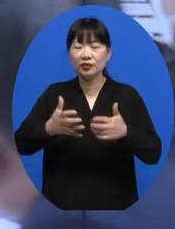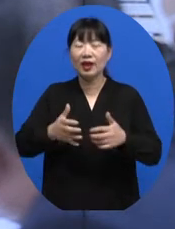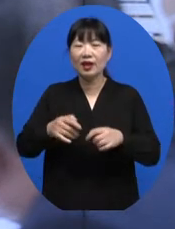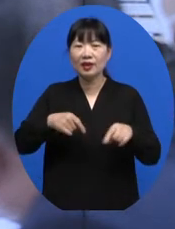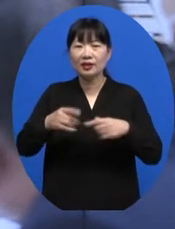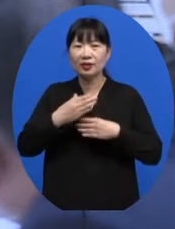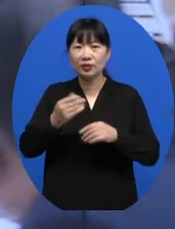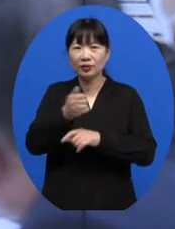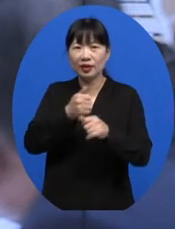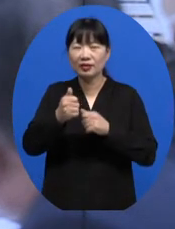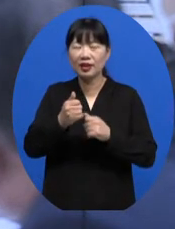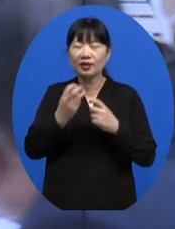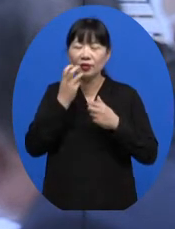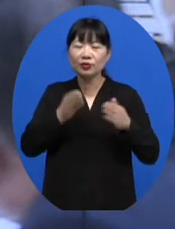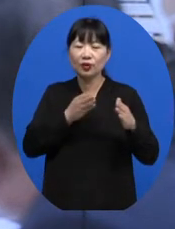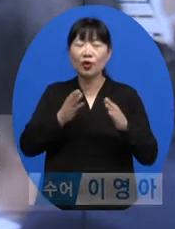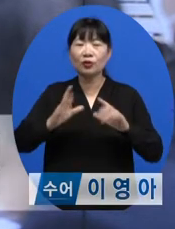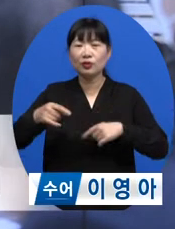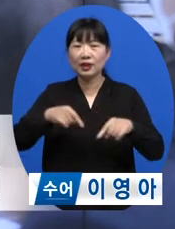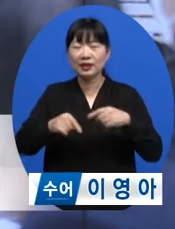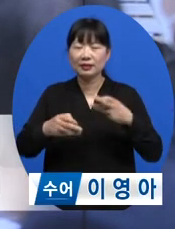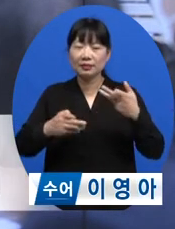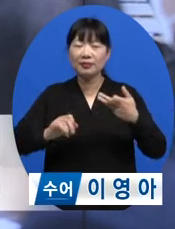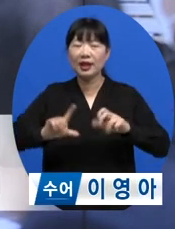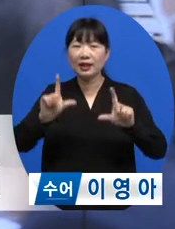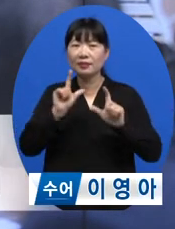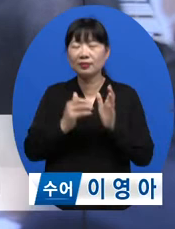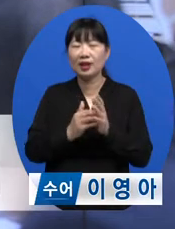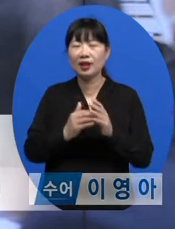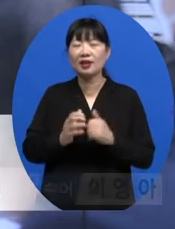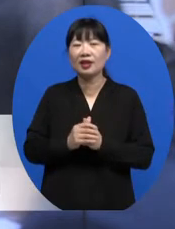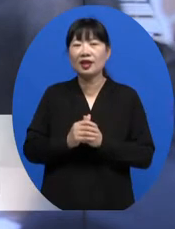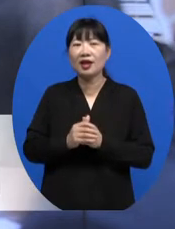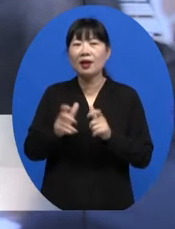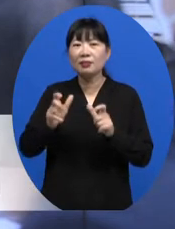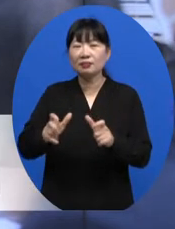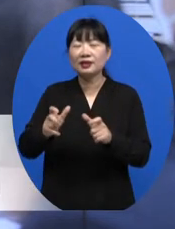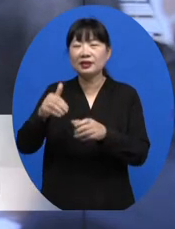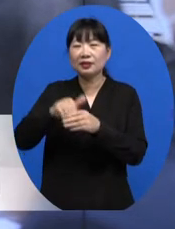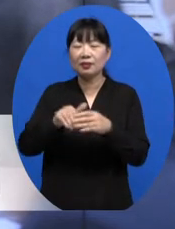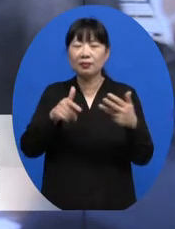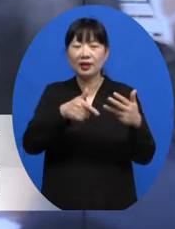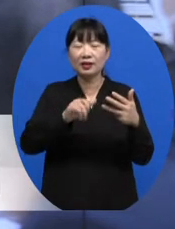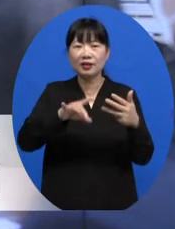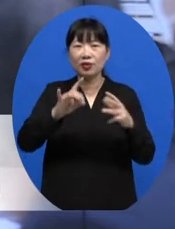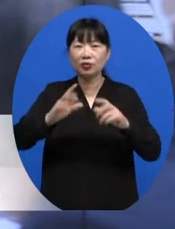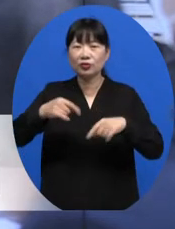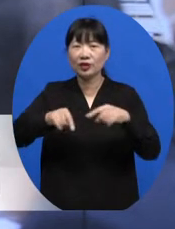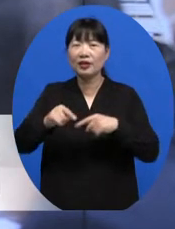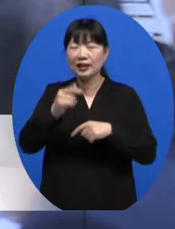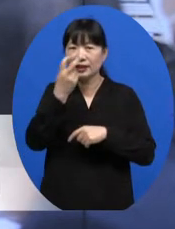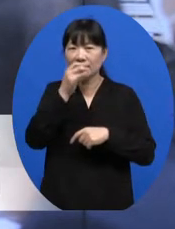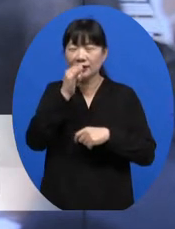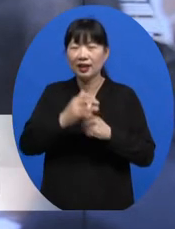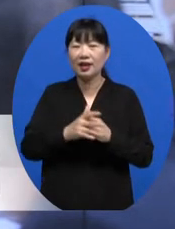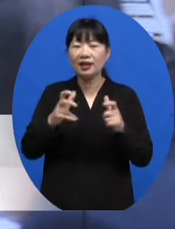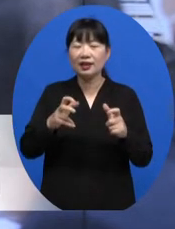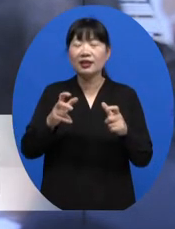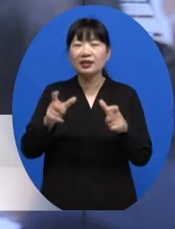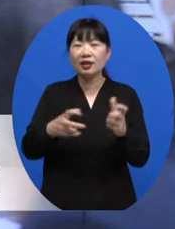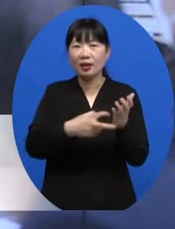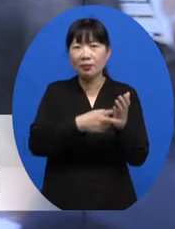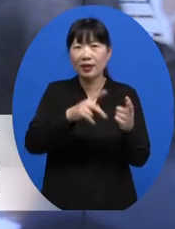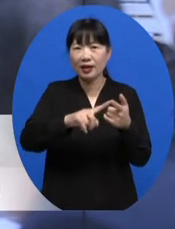국회 행정안전위원회 경기도 국감이 18일 진행됐습니다 민선 8기 첫 국감이었는데요 지역 화폐와 북부특별자치도